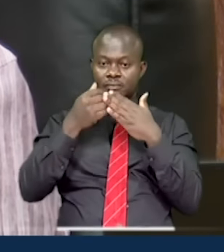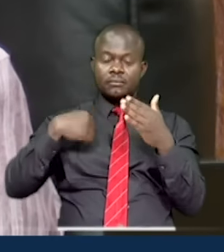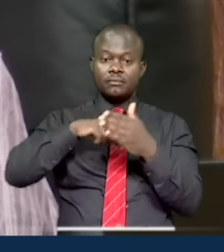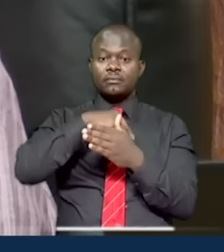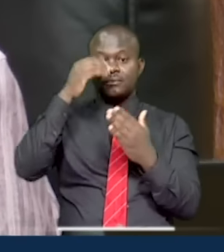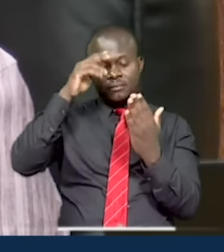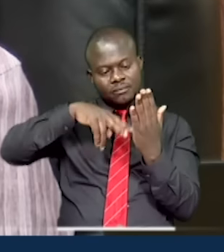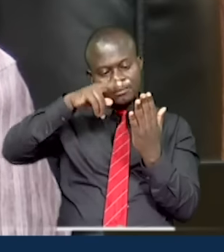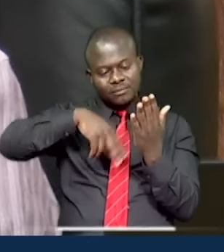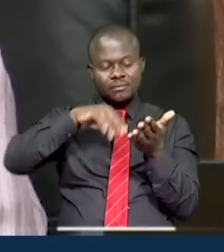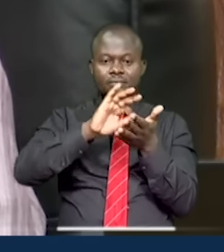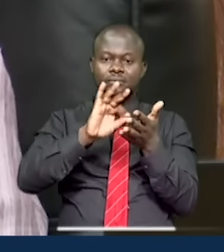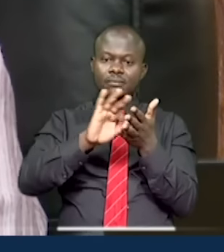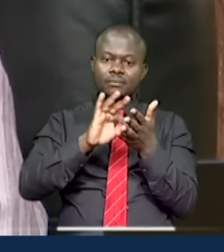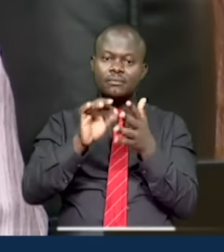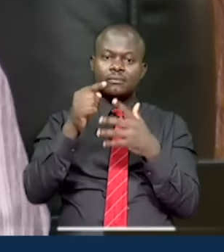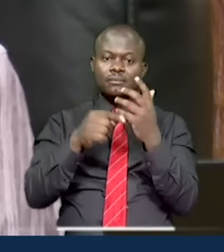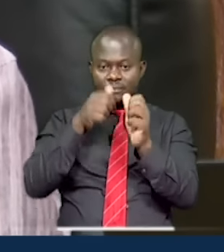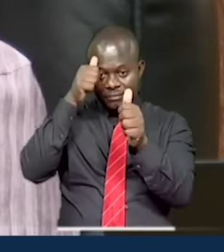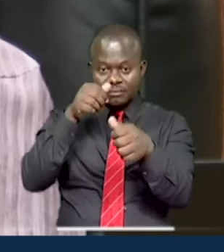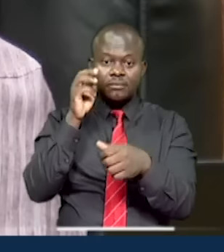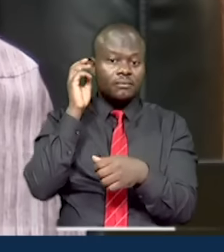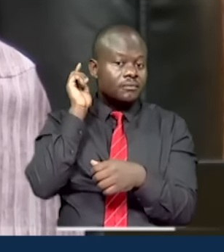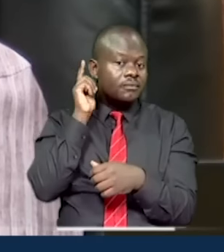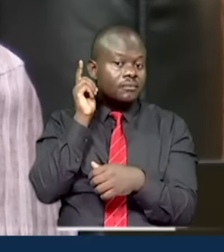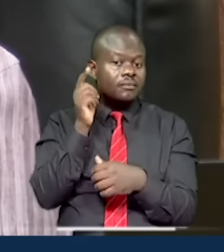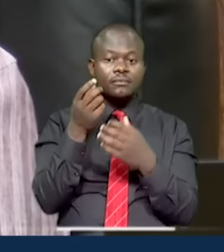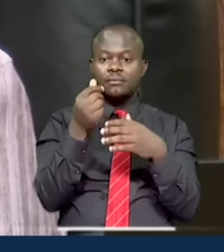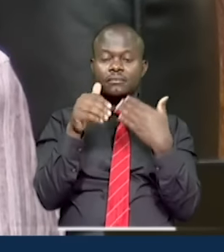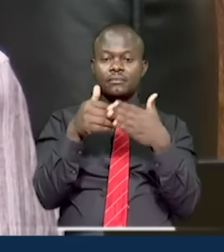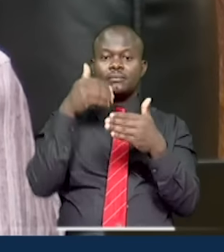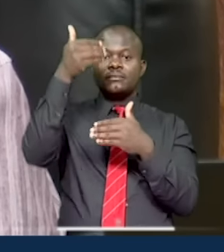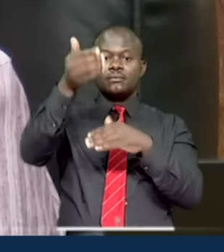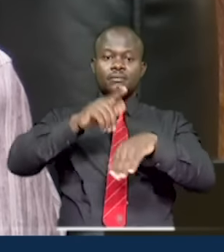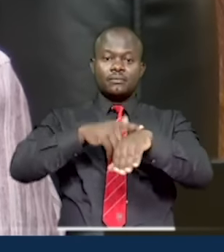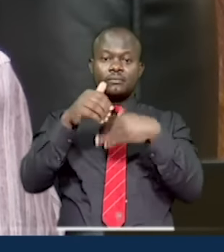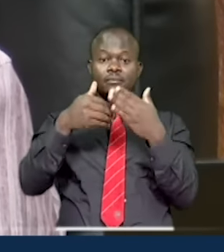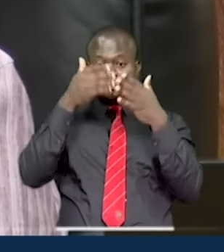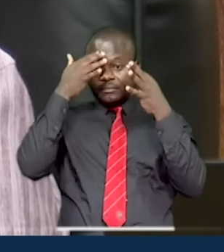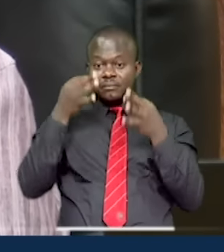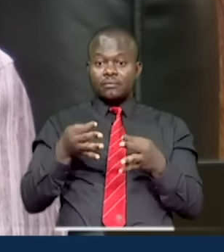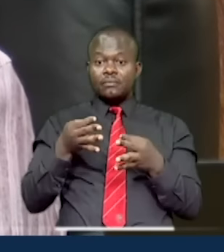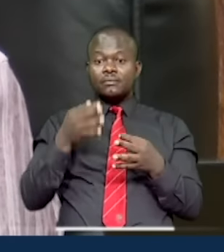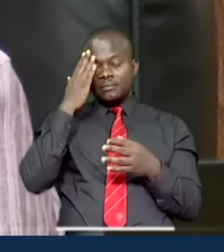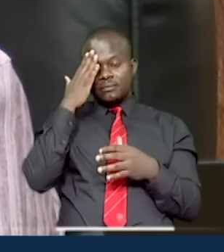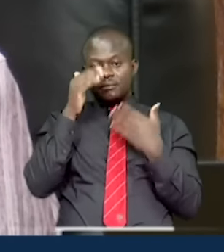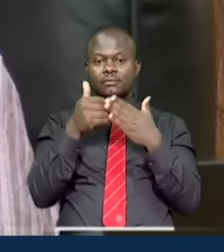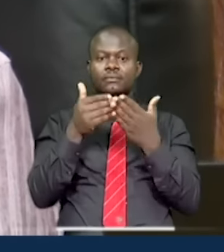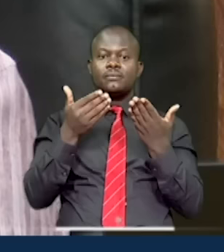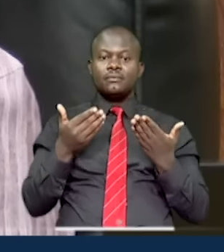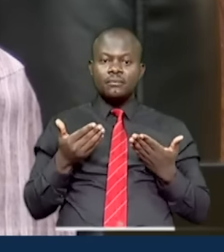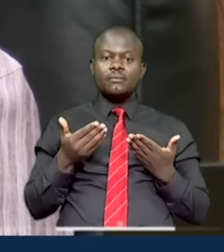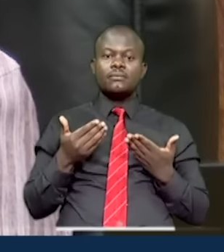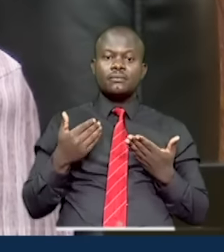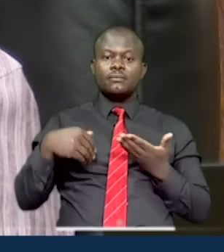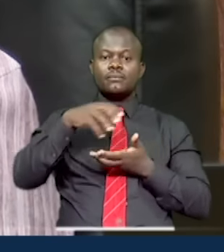gusoma no kwandika. Ibyinshi bigendera kuri momo inyuma y'igihe runaka bakajya bihitiramo bati murabizi nimureke ibyacu